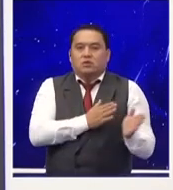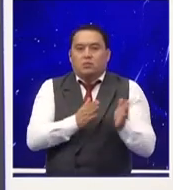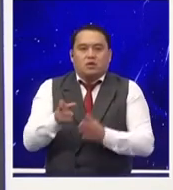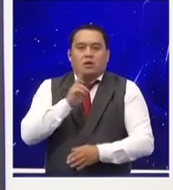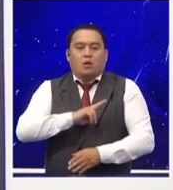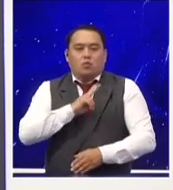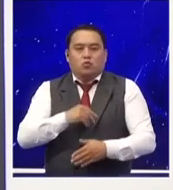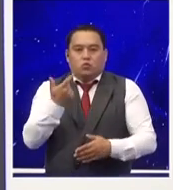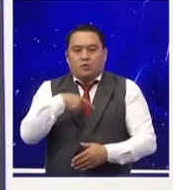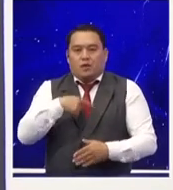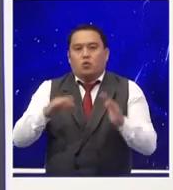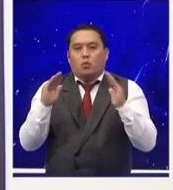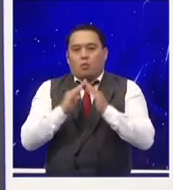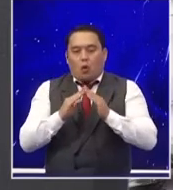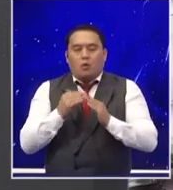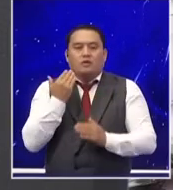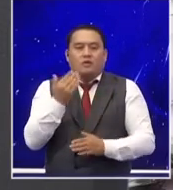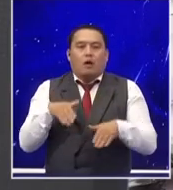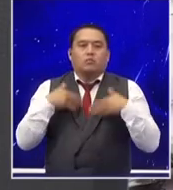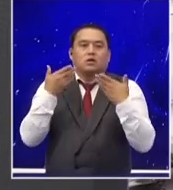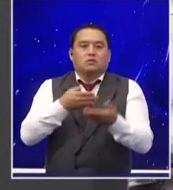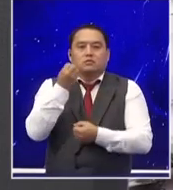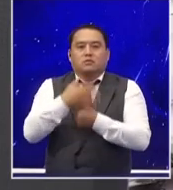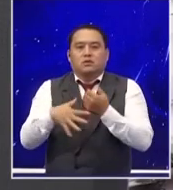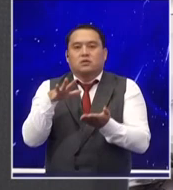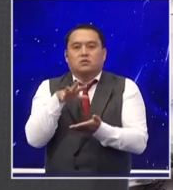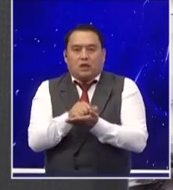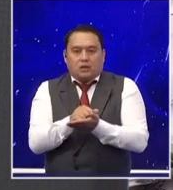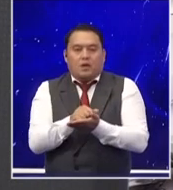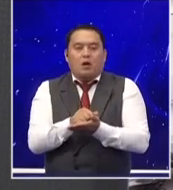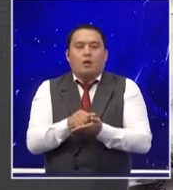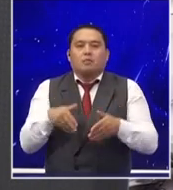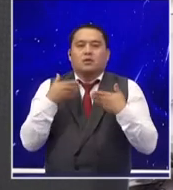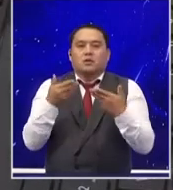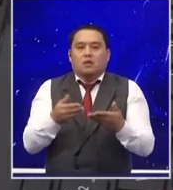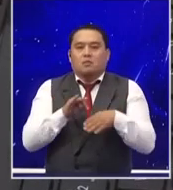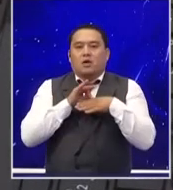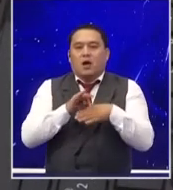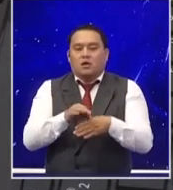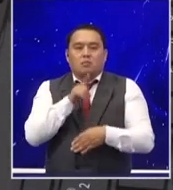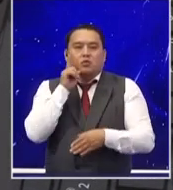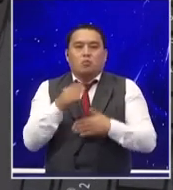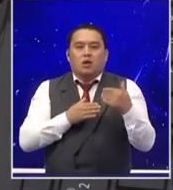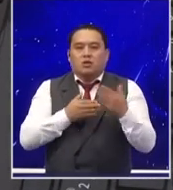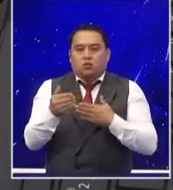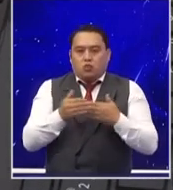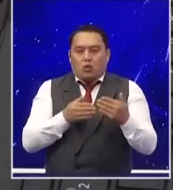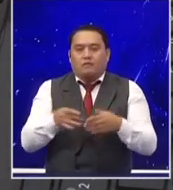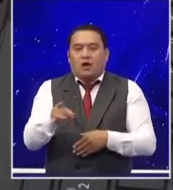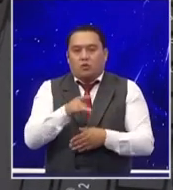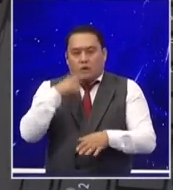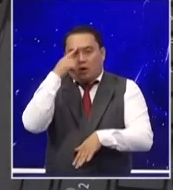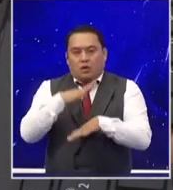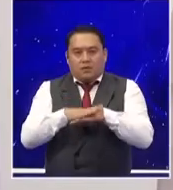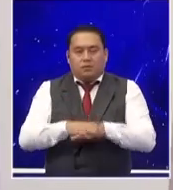у себя на родине тогда собирать обратился в центр занятости где ему предложили пройти молодежную практику в районном